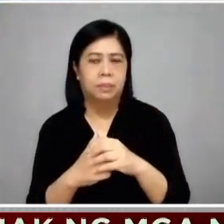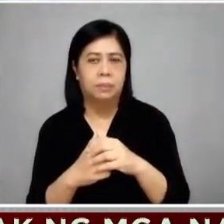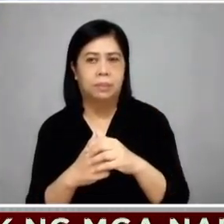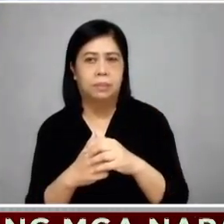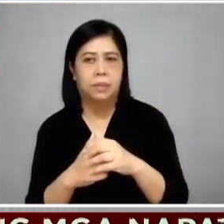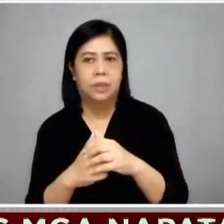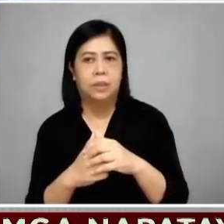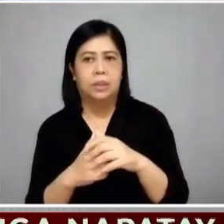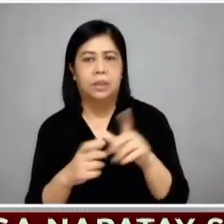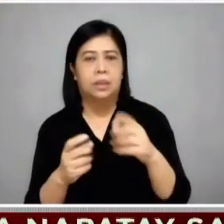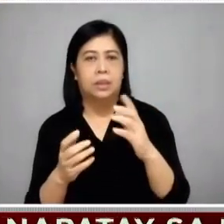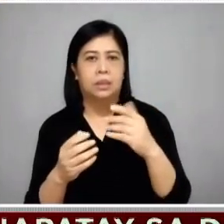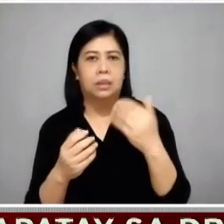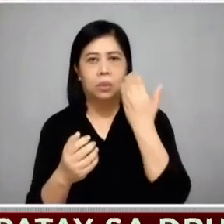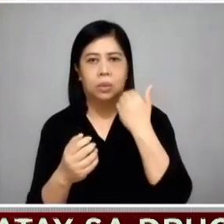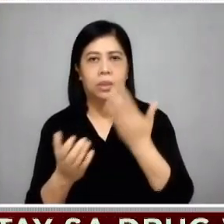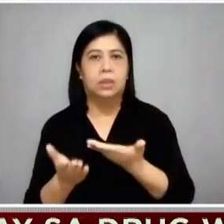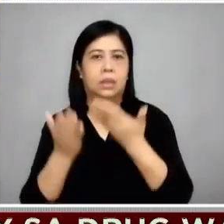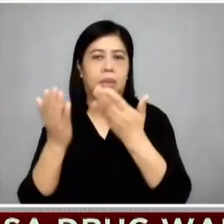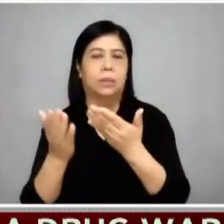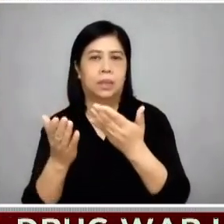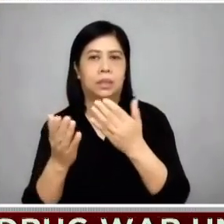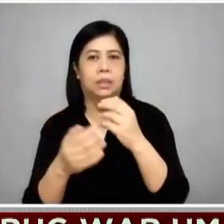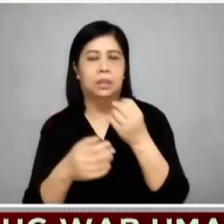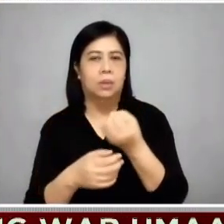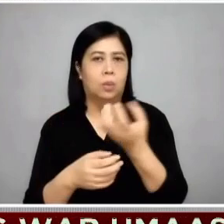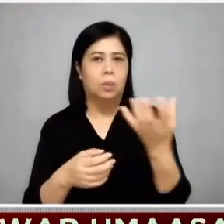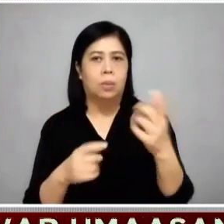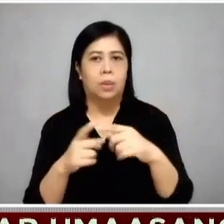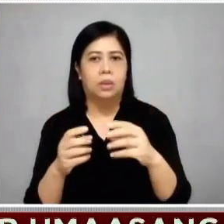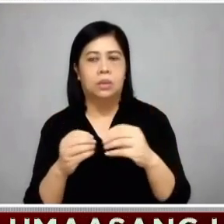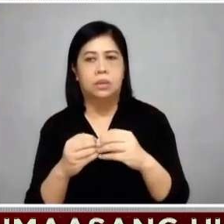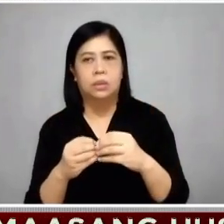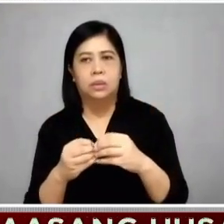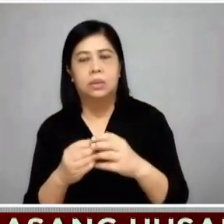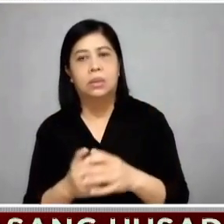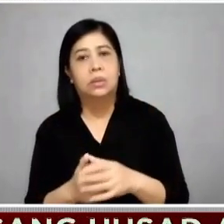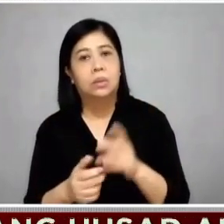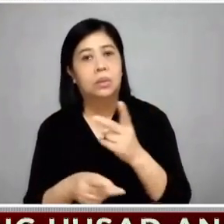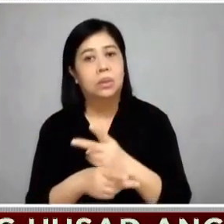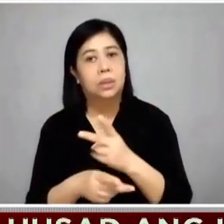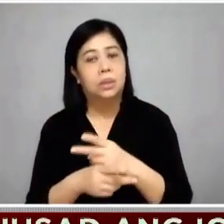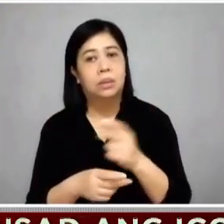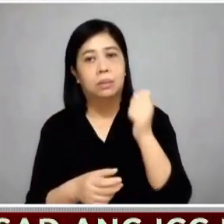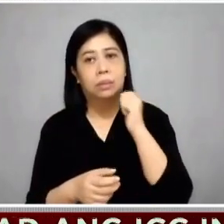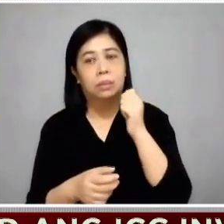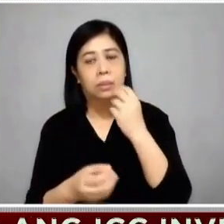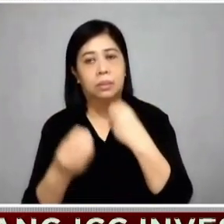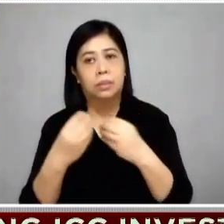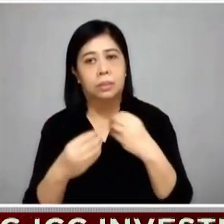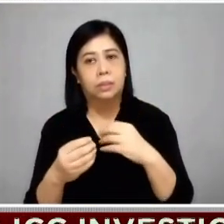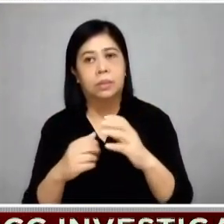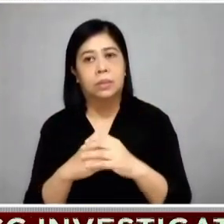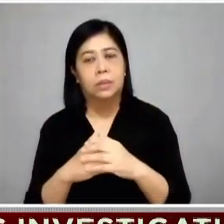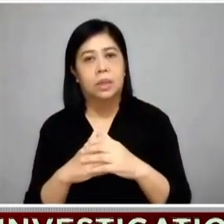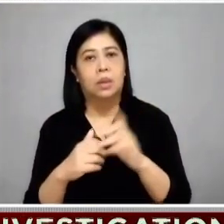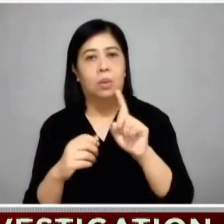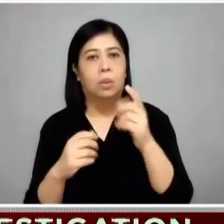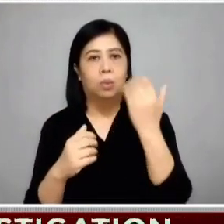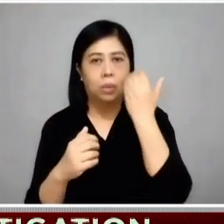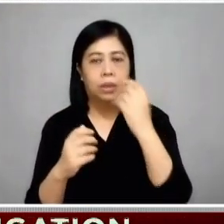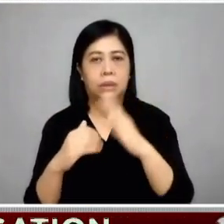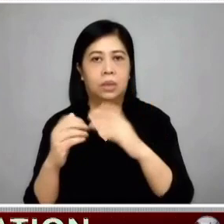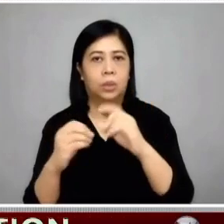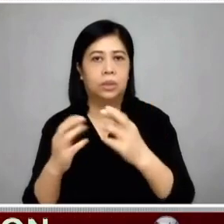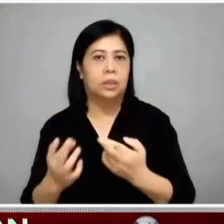the recommended amount. So starchy staples are mostly rice. So they consume more rice than what is recommended. But they